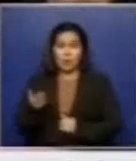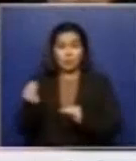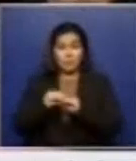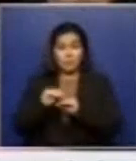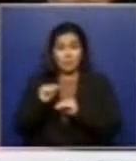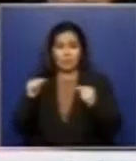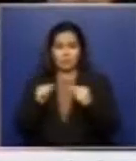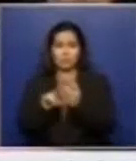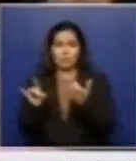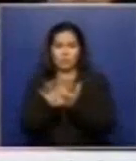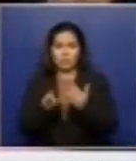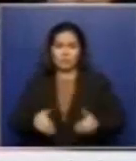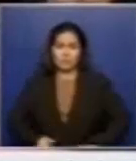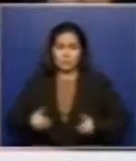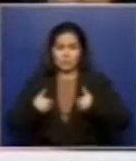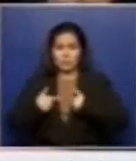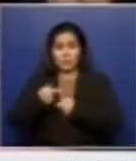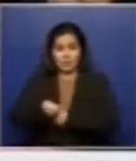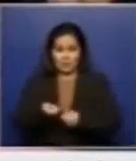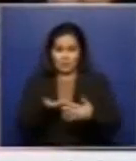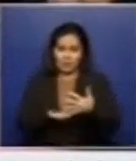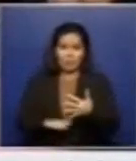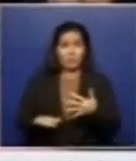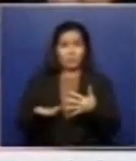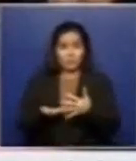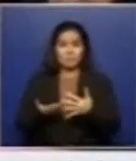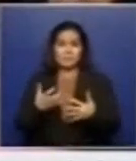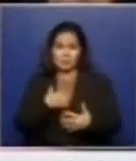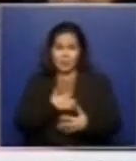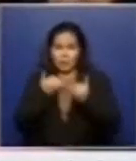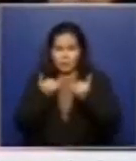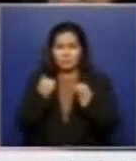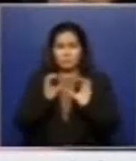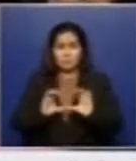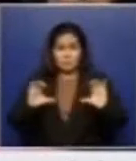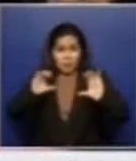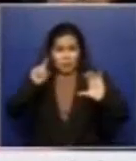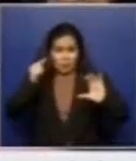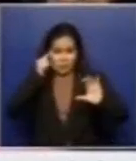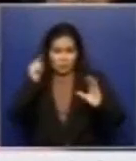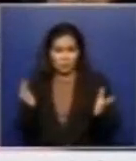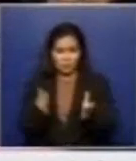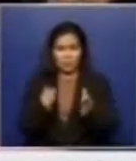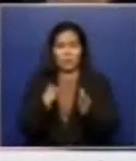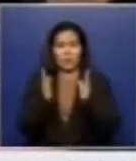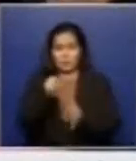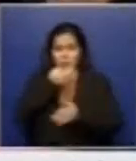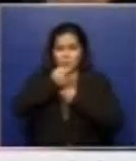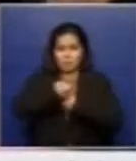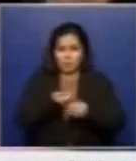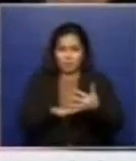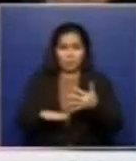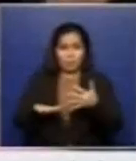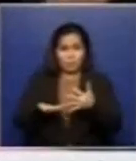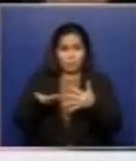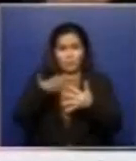ระดับคุณภาพชีวิตเกษตรวันนี้ครับรัฐบาลต้อง ยกระดับเกษตรกรของประเทศไทยเพราะ